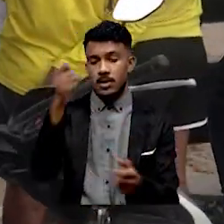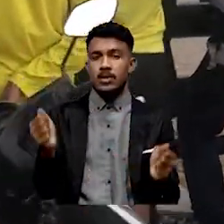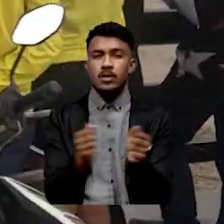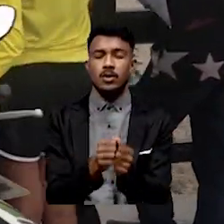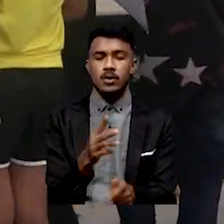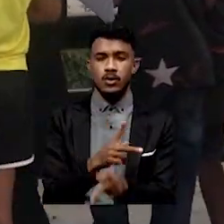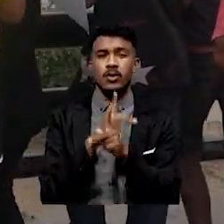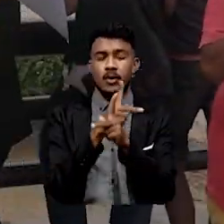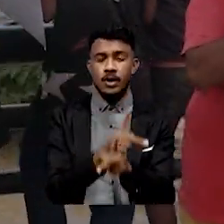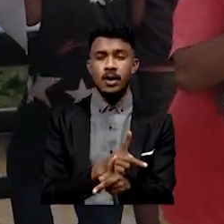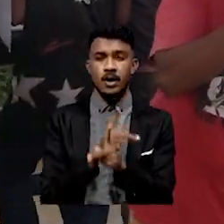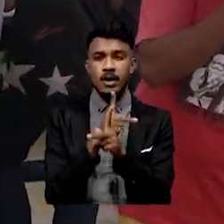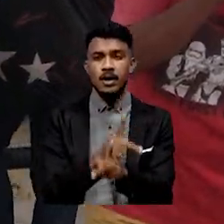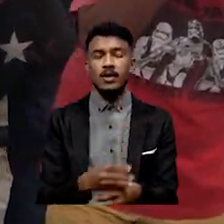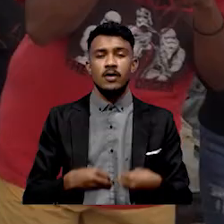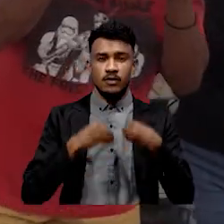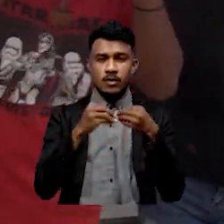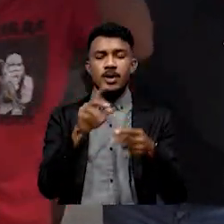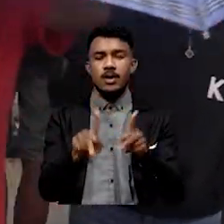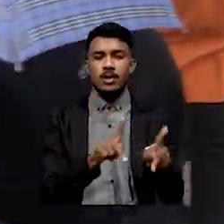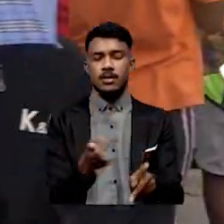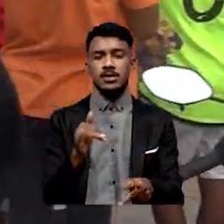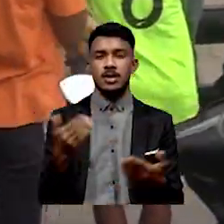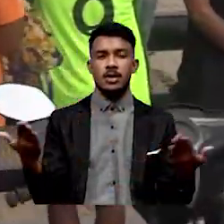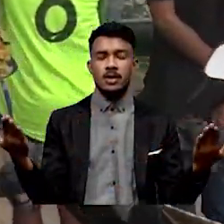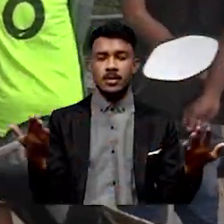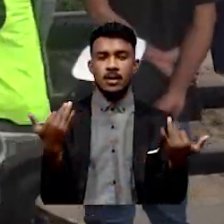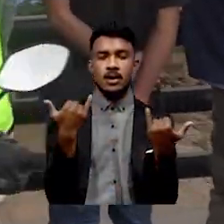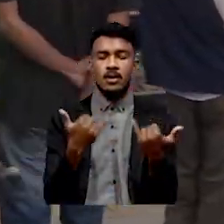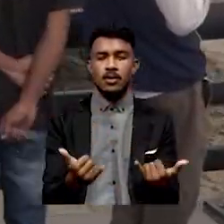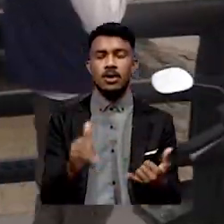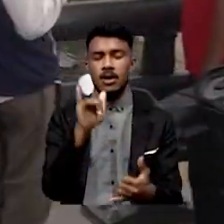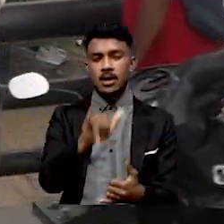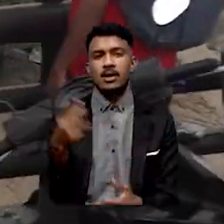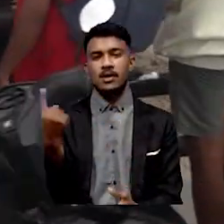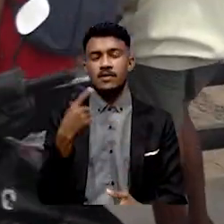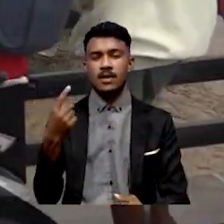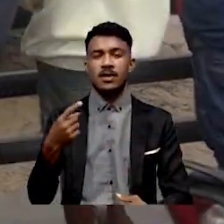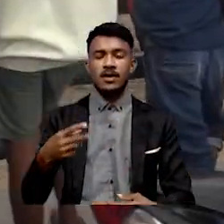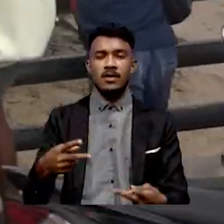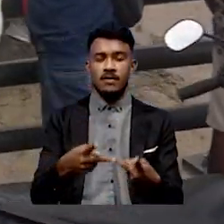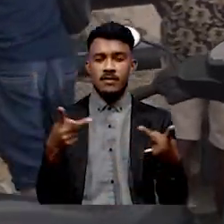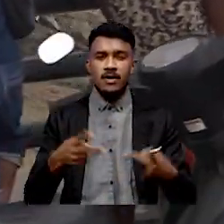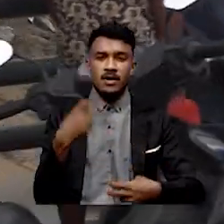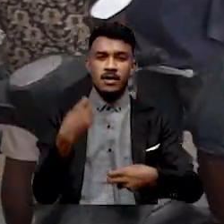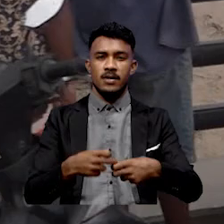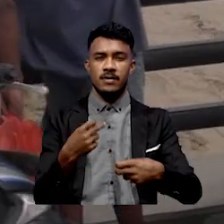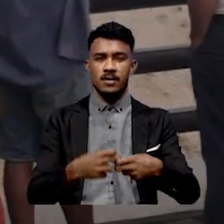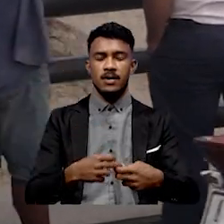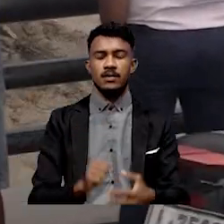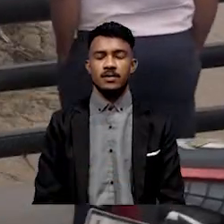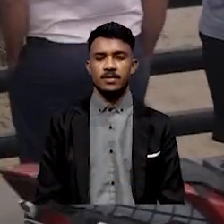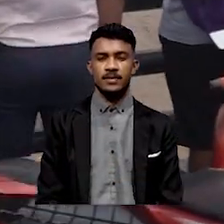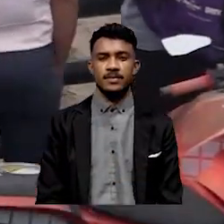makas liutang tem que foba comunidade sira nebeto agora sei hela iha área risco sira.